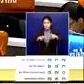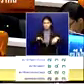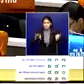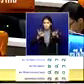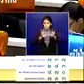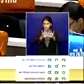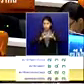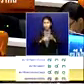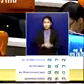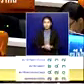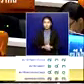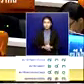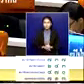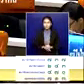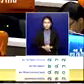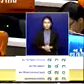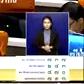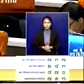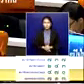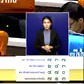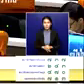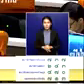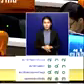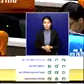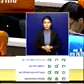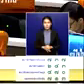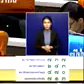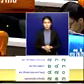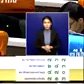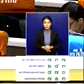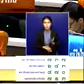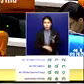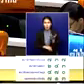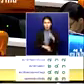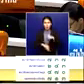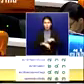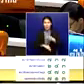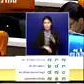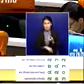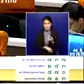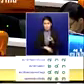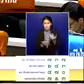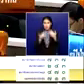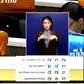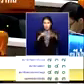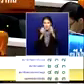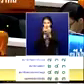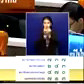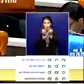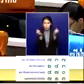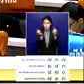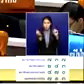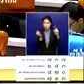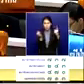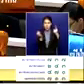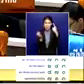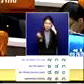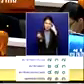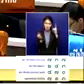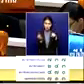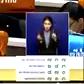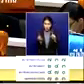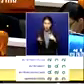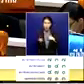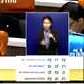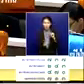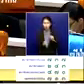ท่านประธานคะที่นิดเดียวนะคะรัฐธรรมนูญฉบับใหม่จะต้องไม่นิรโทษกรรมให้คณะ